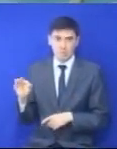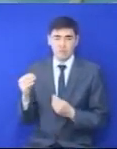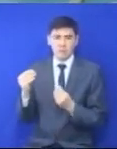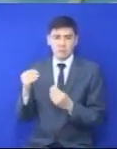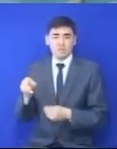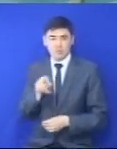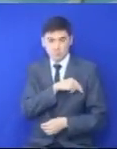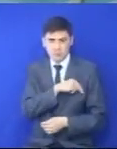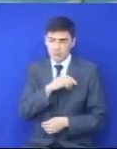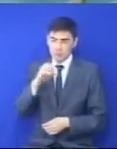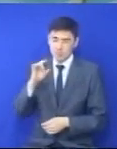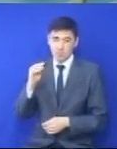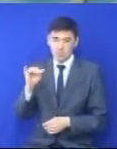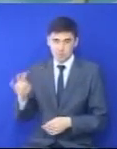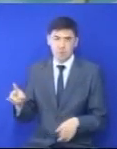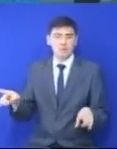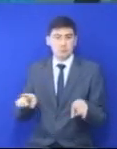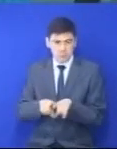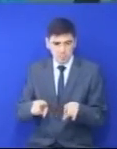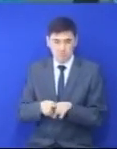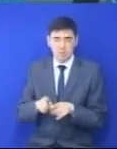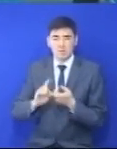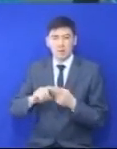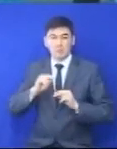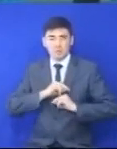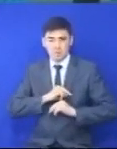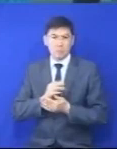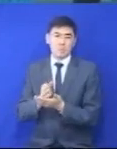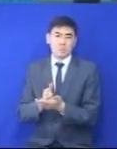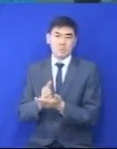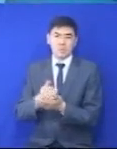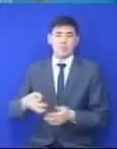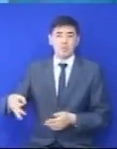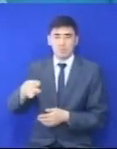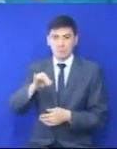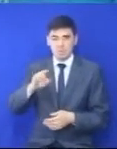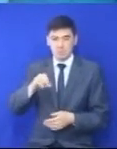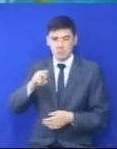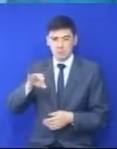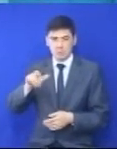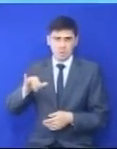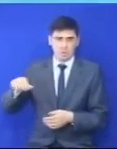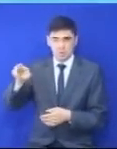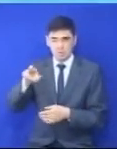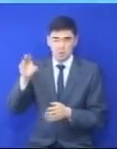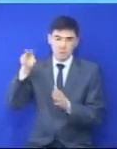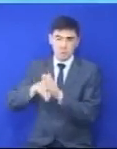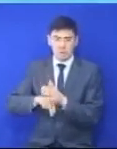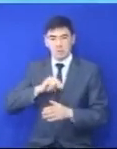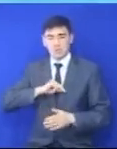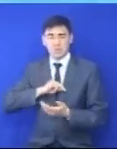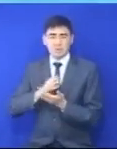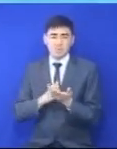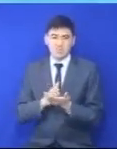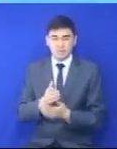Сержан Рамазанұлының да ел үшін сіңірген еңбегі зор. Ол кезінде облыстық идеология бөлімін басқарады.